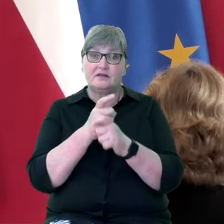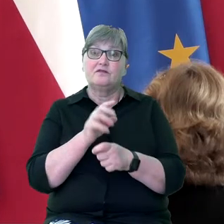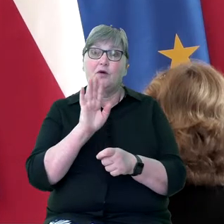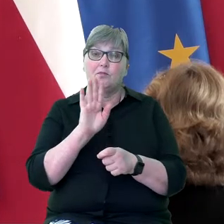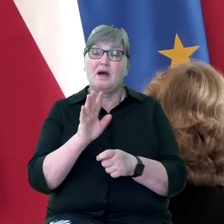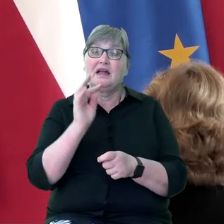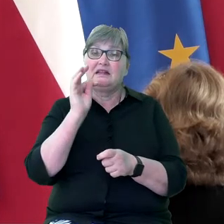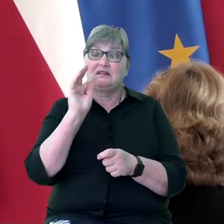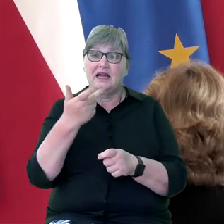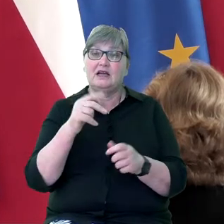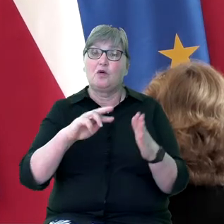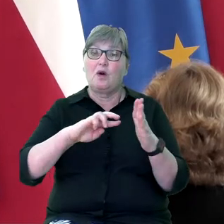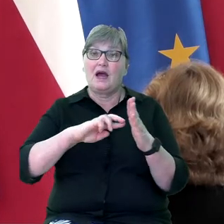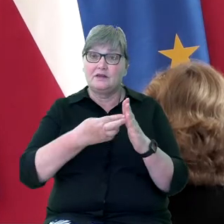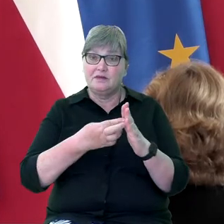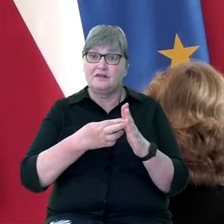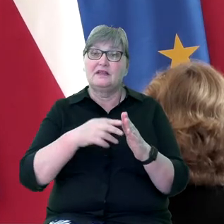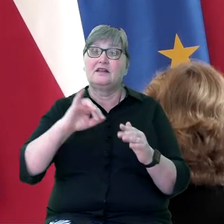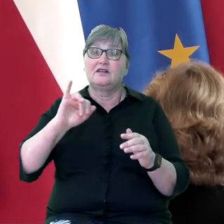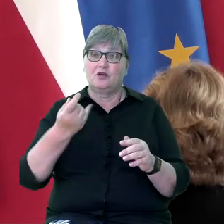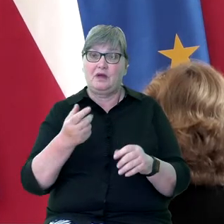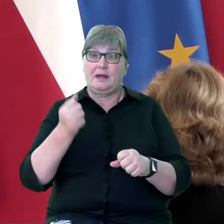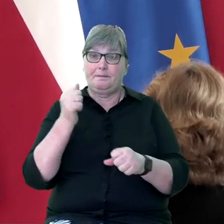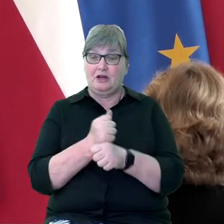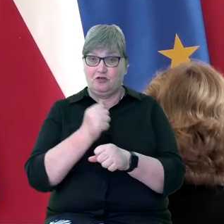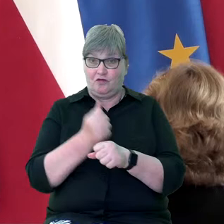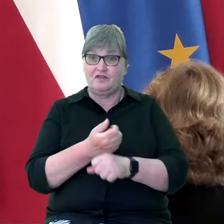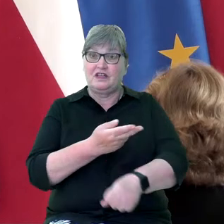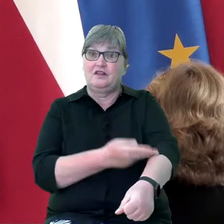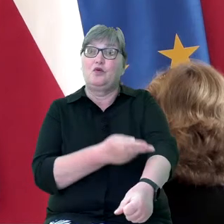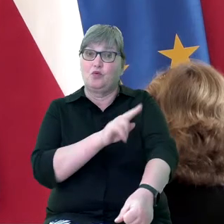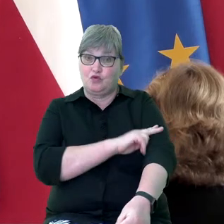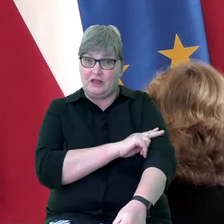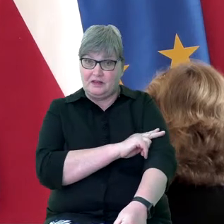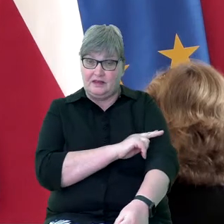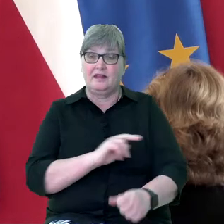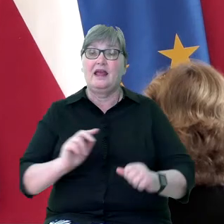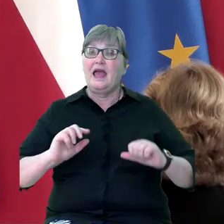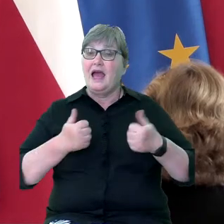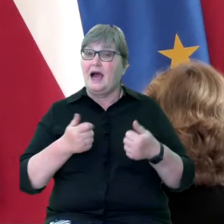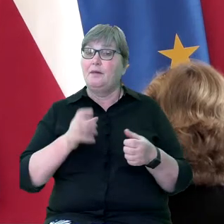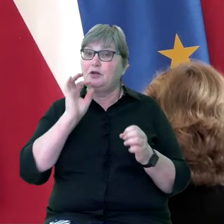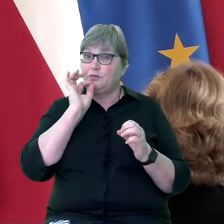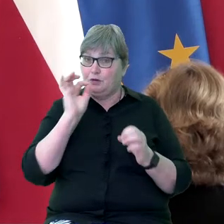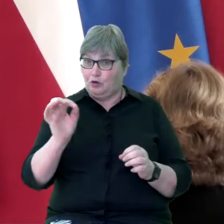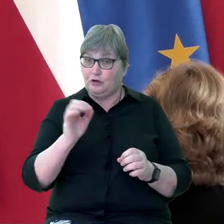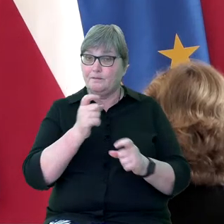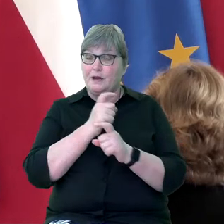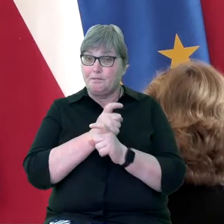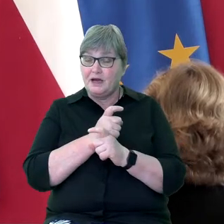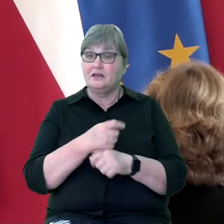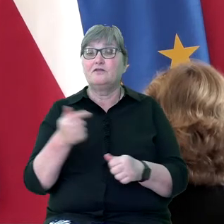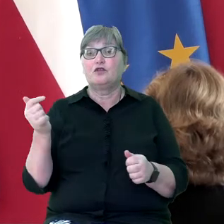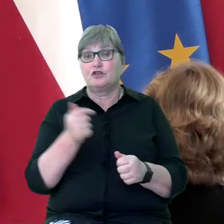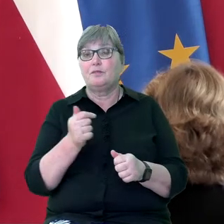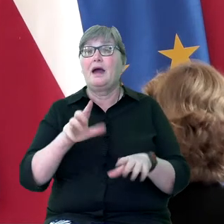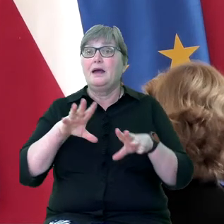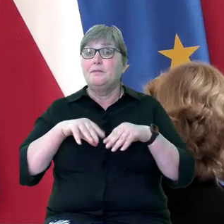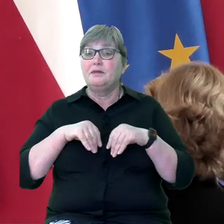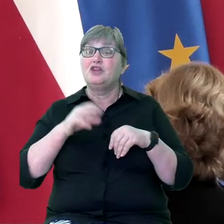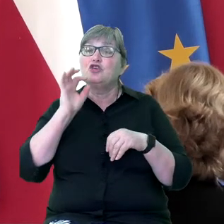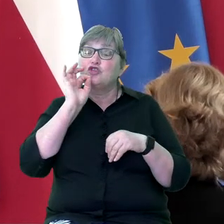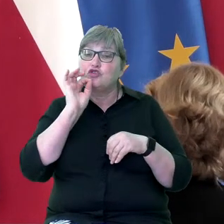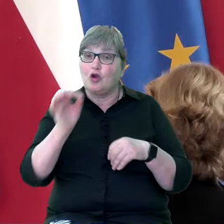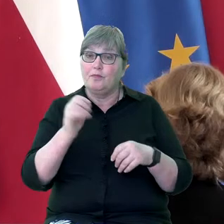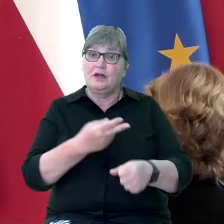administrację, jakich ma urzędników. A więc, żeby mieć dobre państwo, trzeba mieć dobrych urzędników. Cel taki można